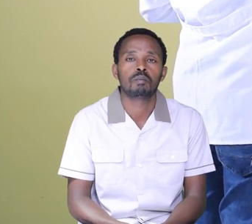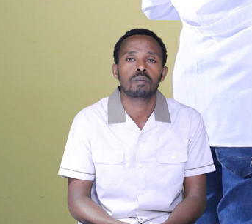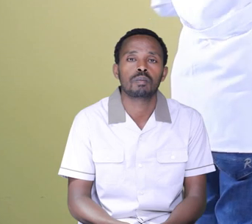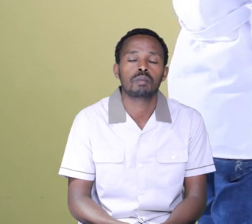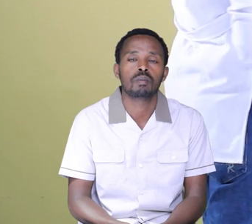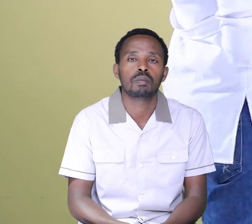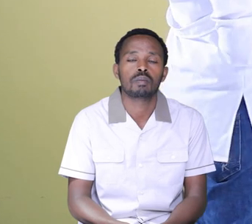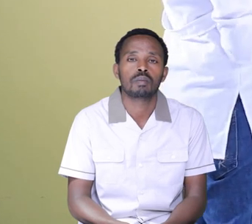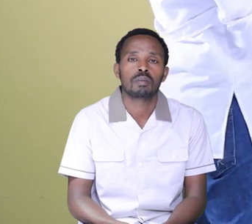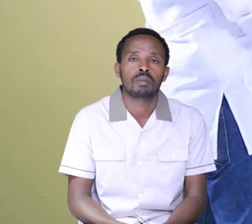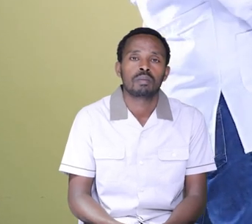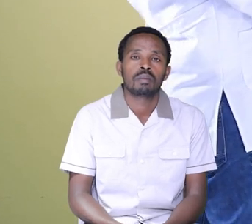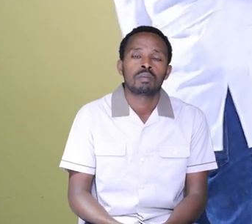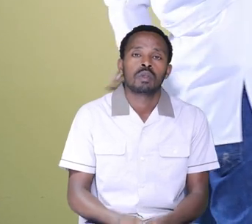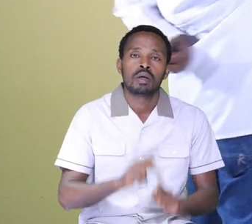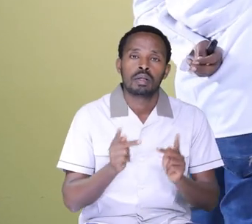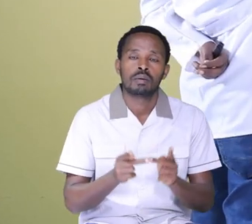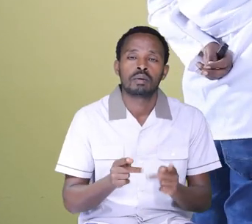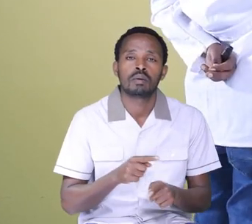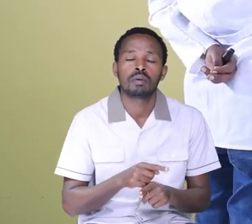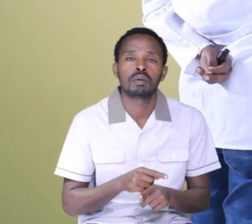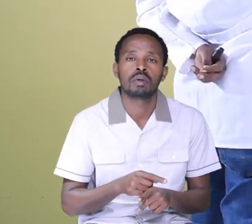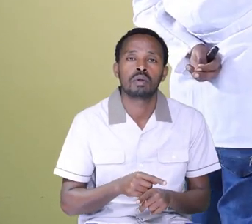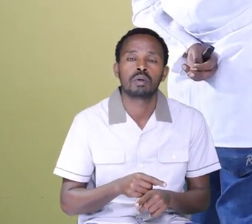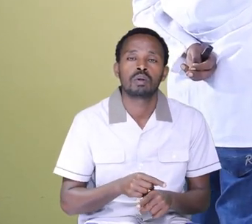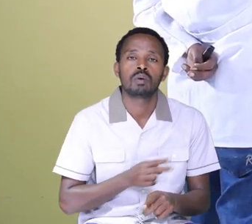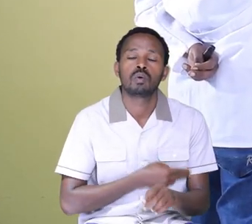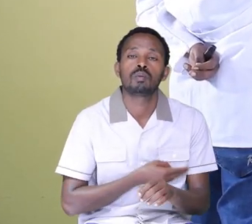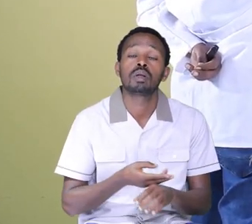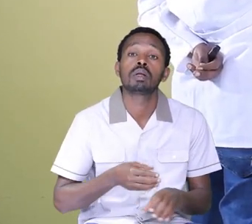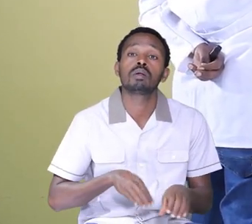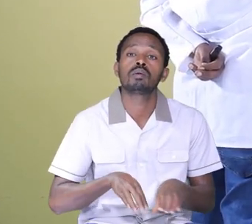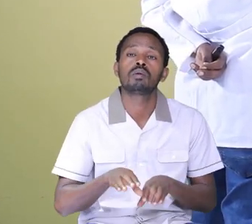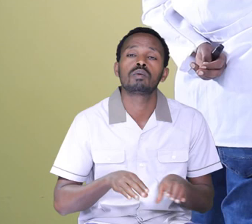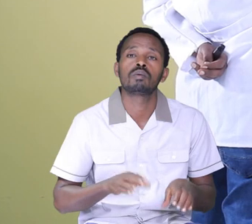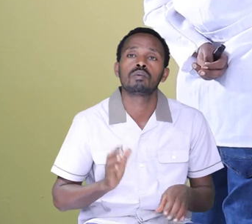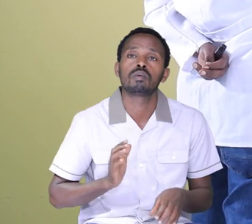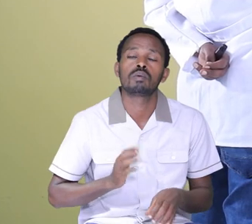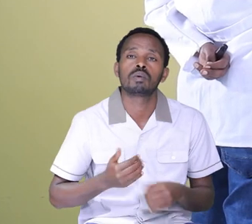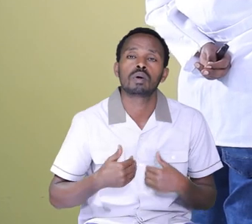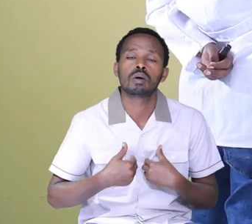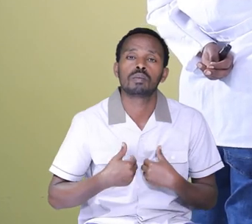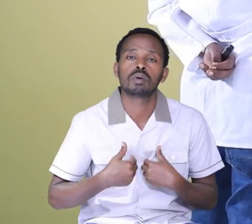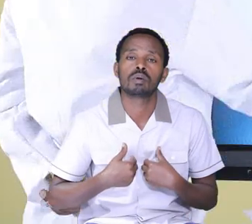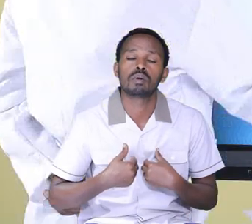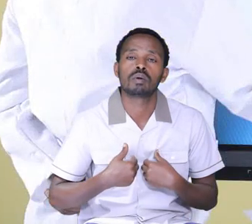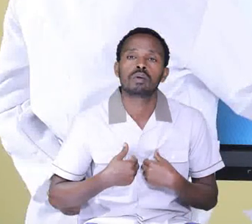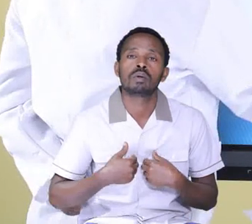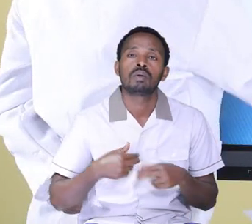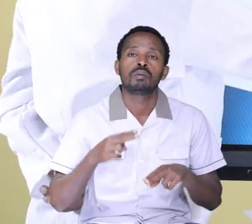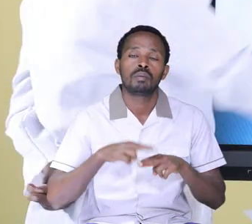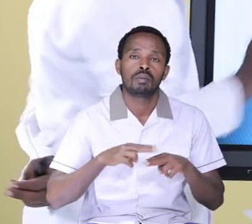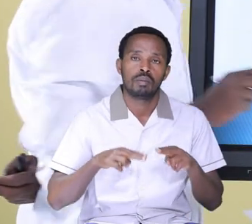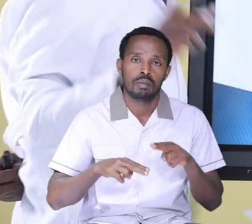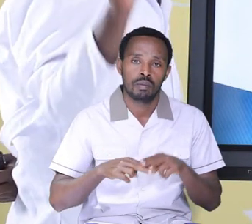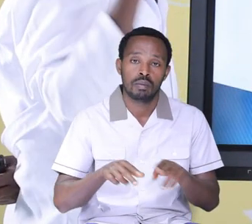gara furmaata keenyaatti yoo deebine iddoo kana humna sochooftuu qabna. Dalagaan ciicataa walqixa humna sochooftuu baay'isuu fageenya